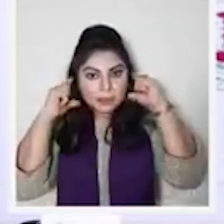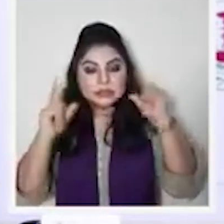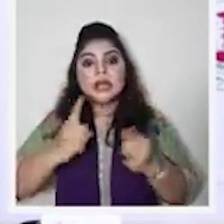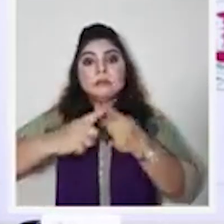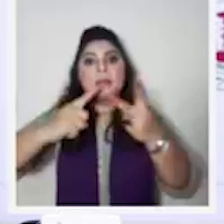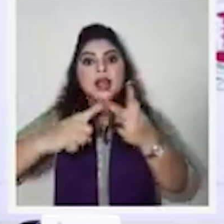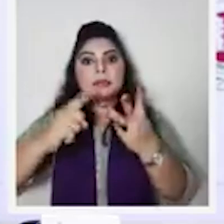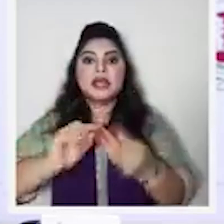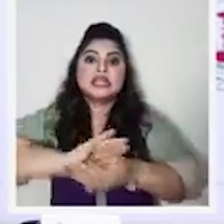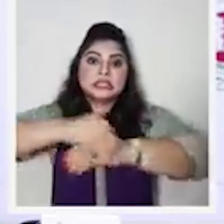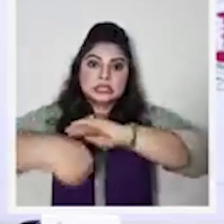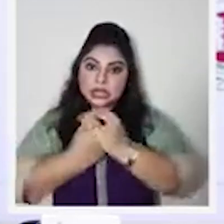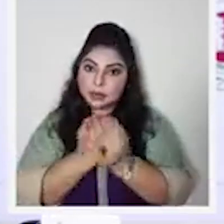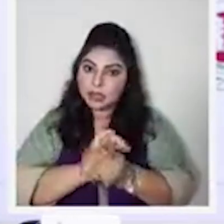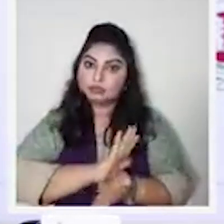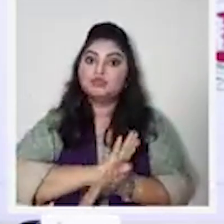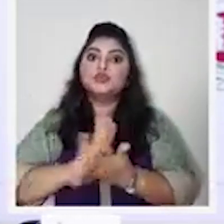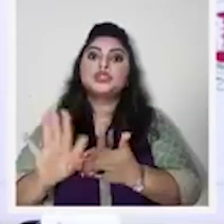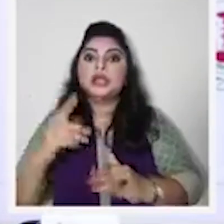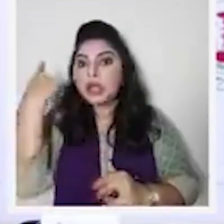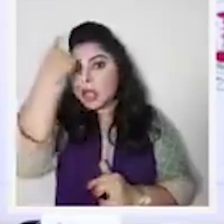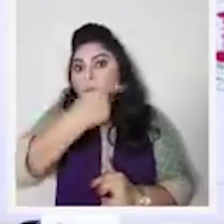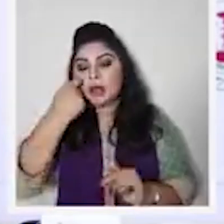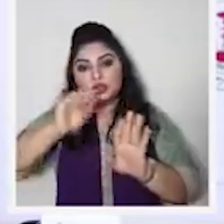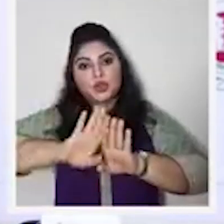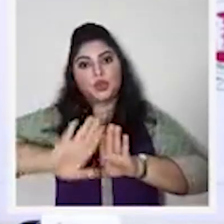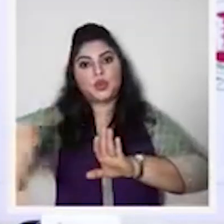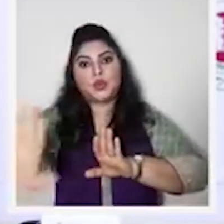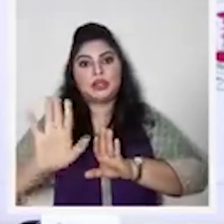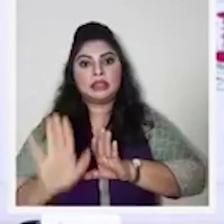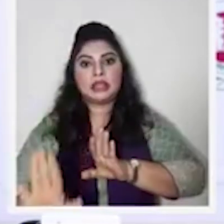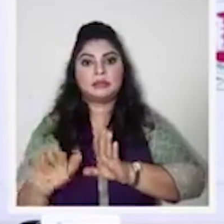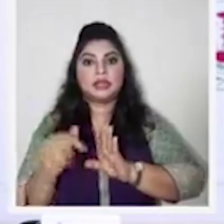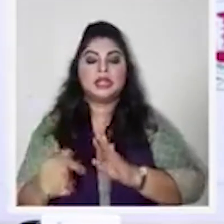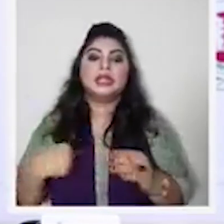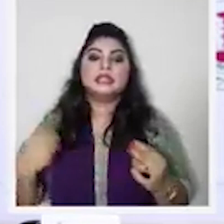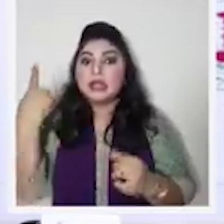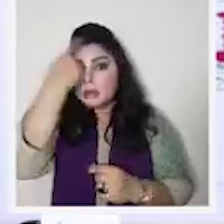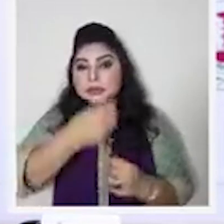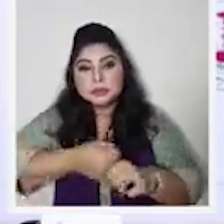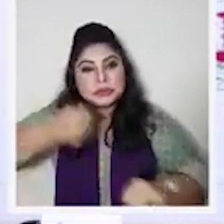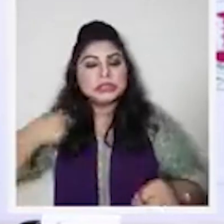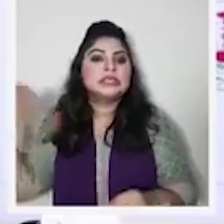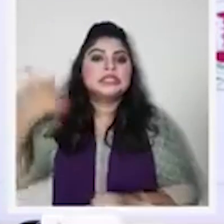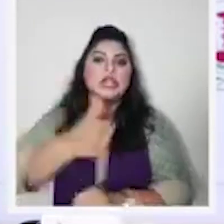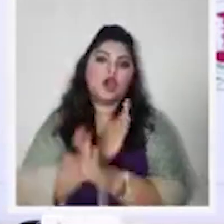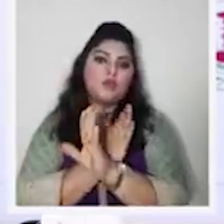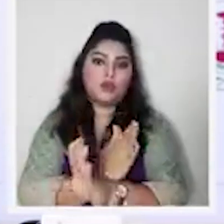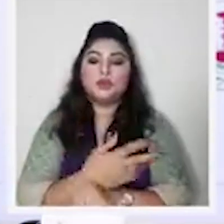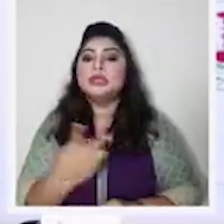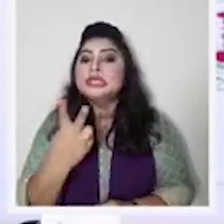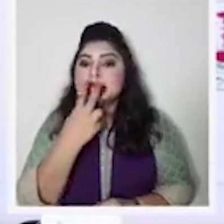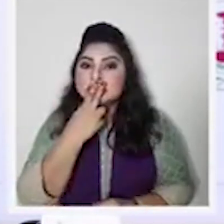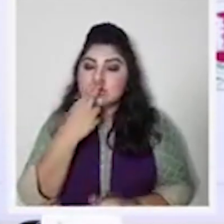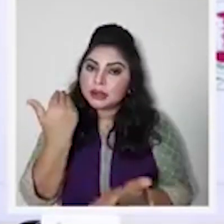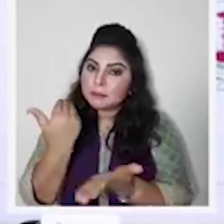চলবেন, করোনাকে প্রতিরোধ করবেন, সঠিকভাবে মাস্ক পরবেন, বারবার সাবান পানি দিয়ে 20 সেকেন্ড ধরে হাত ধোবেন, সামাজিক